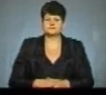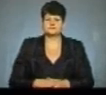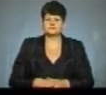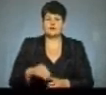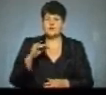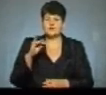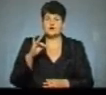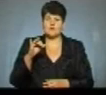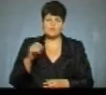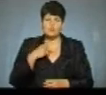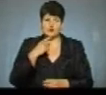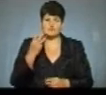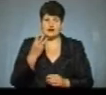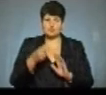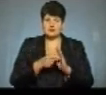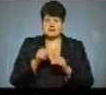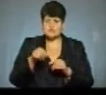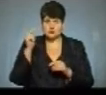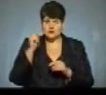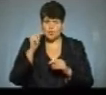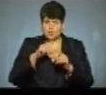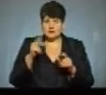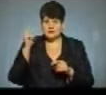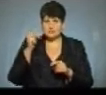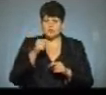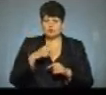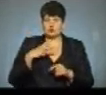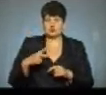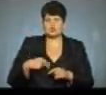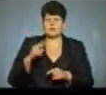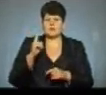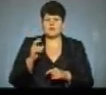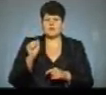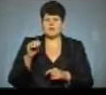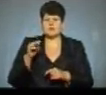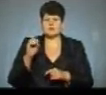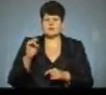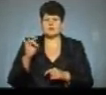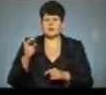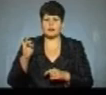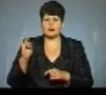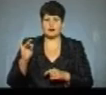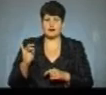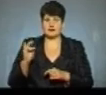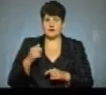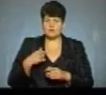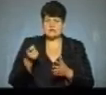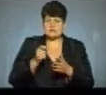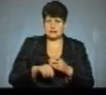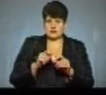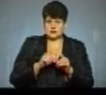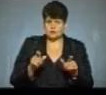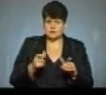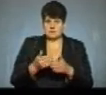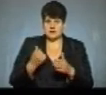Юрій Роман каже, в 3 класі цієї школи навчалась його дочка Катерина. Подала до суду, бо у нас закрили школу